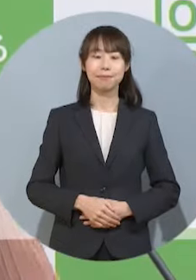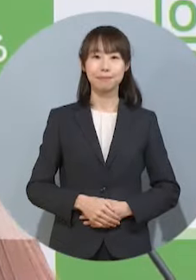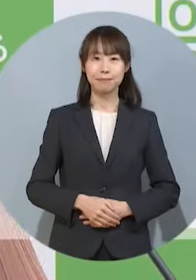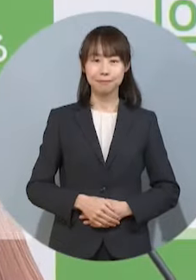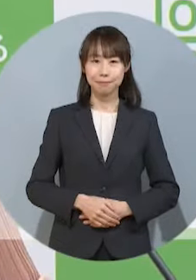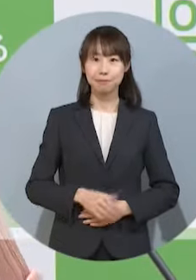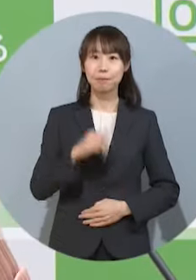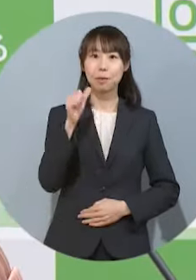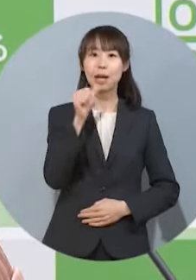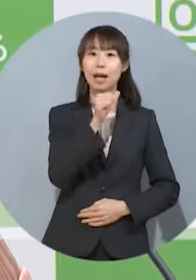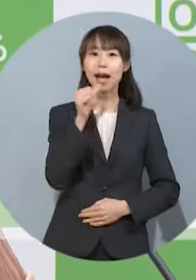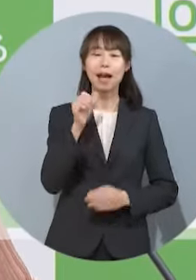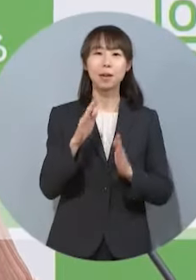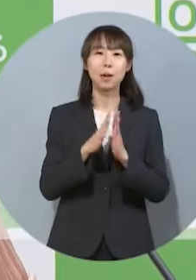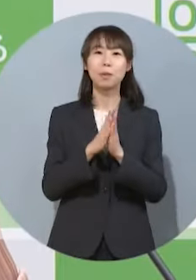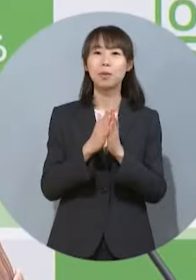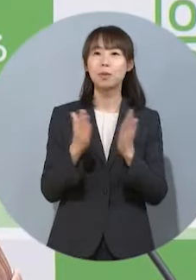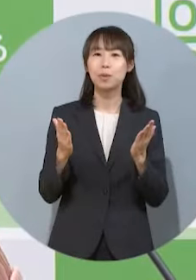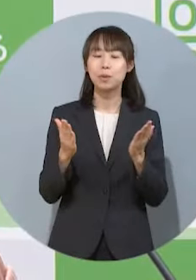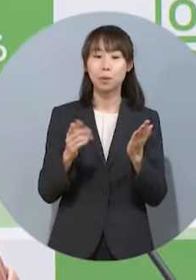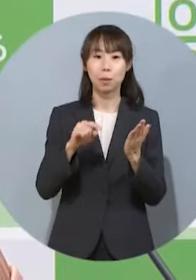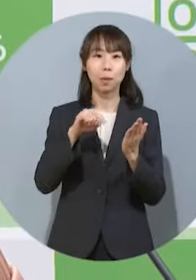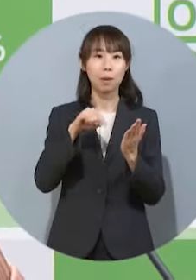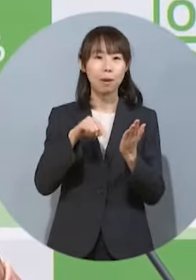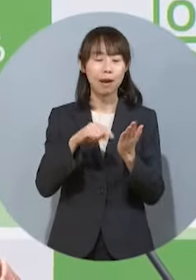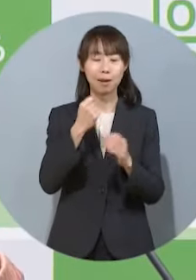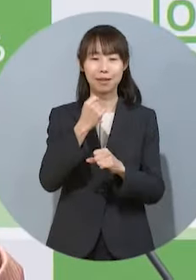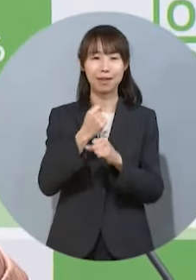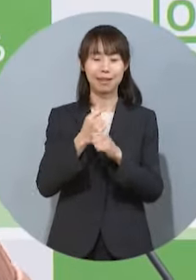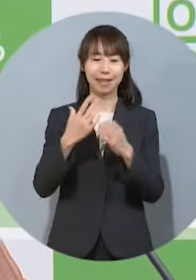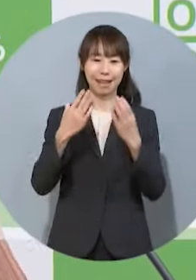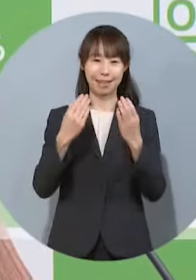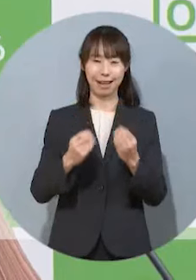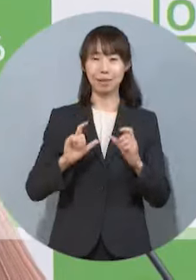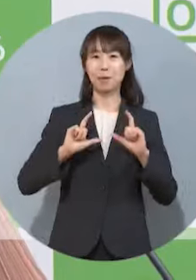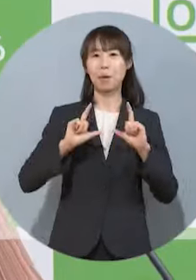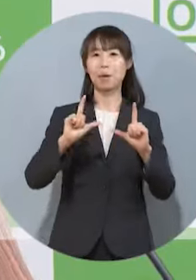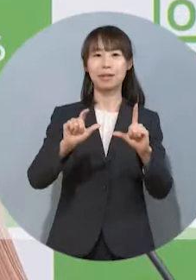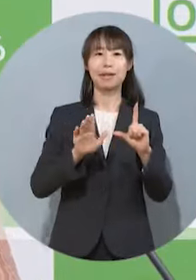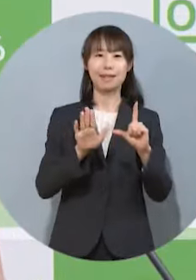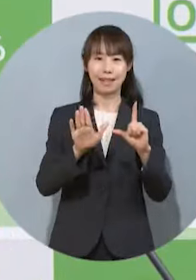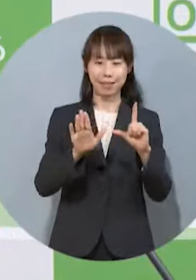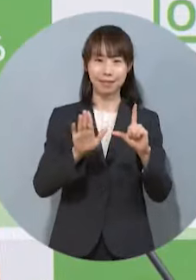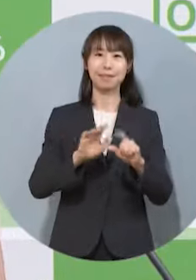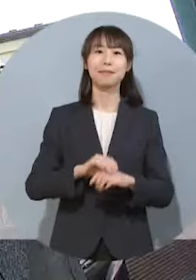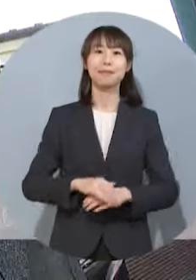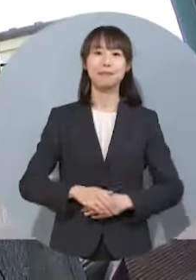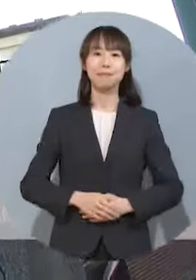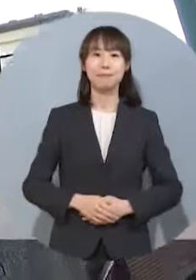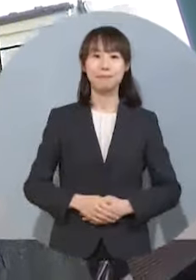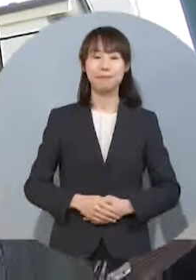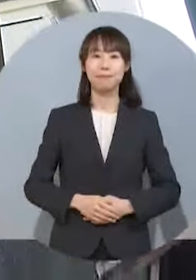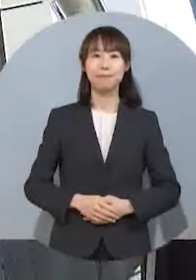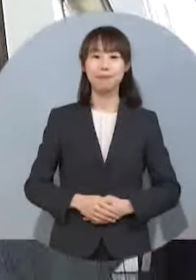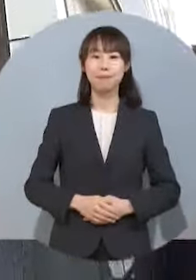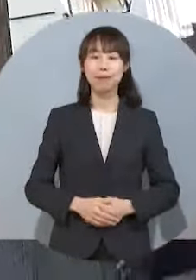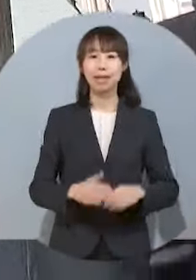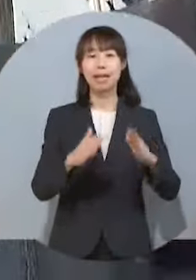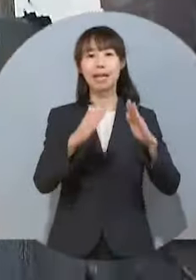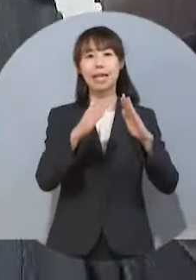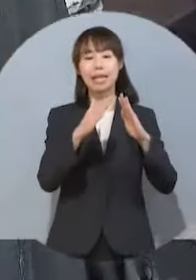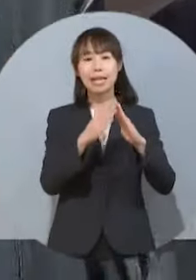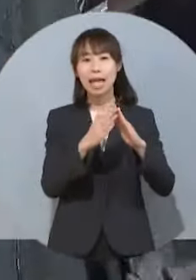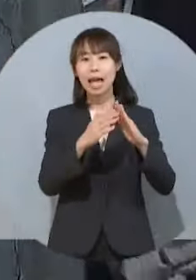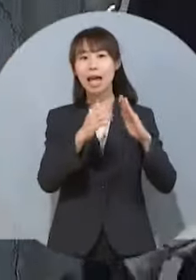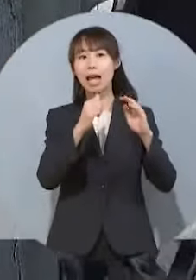東京住まいの就活ガイドブックを作成したというお知らせでございます。空き家になるの